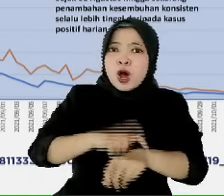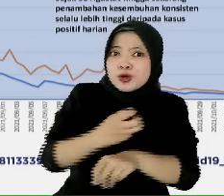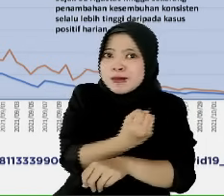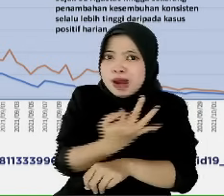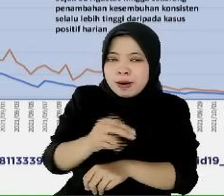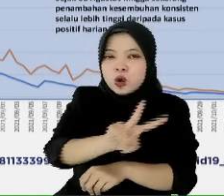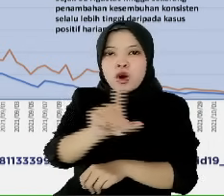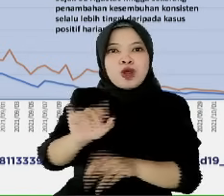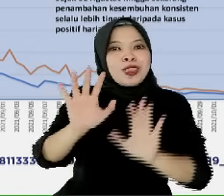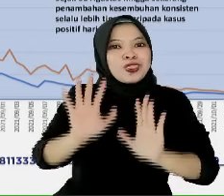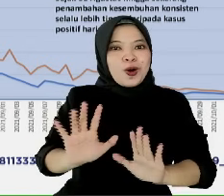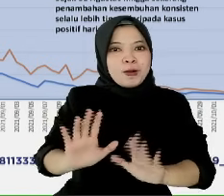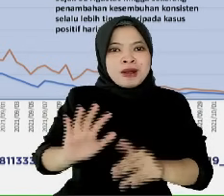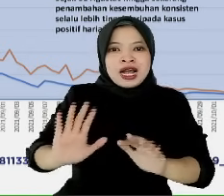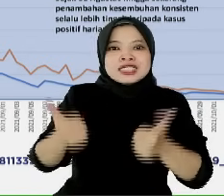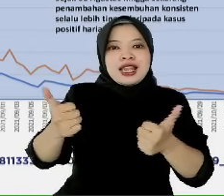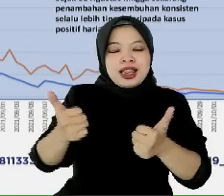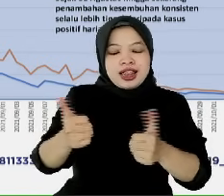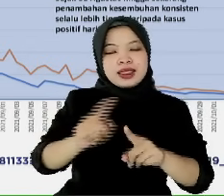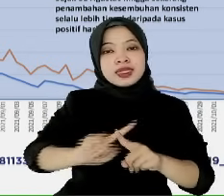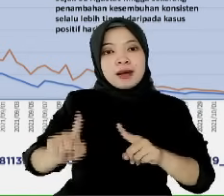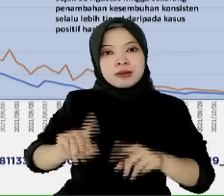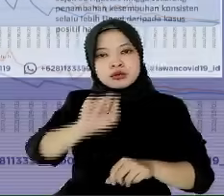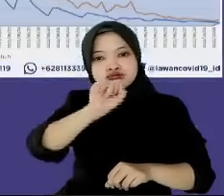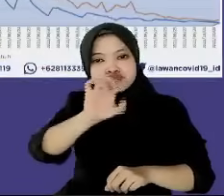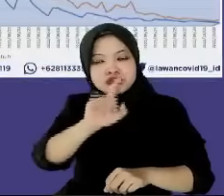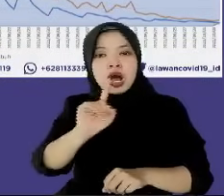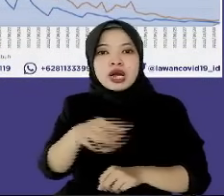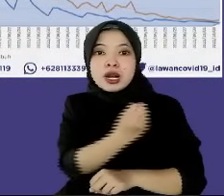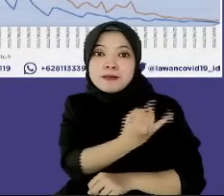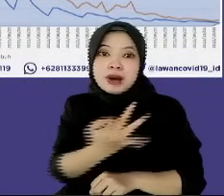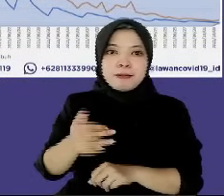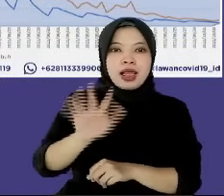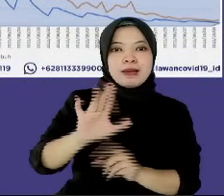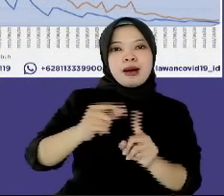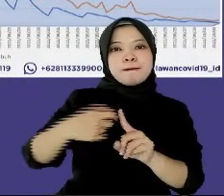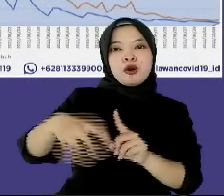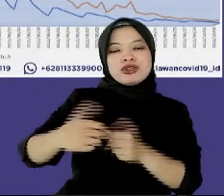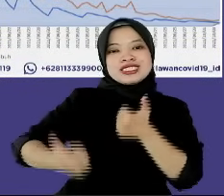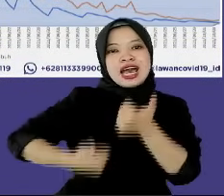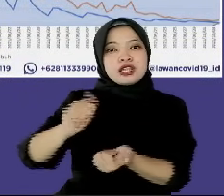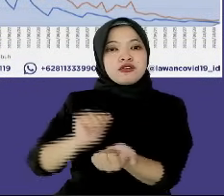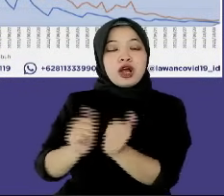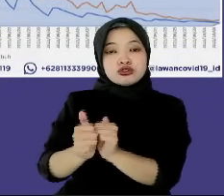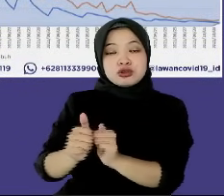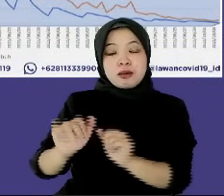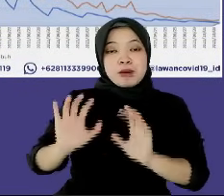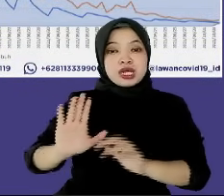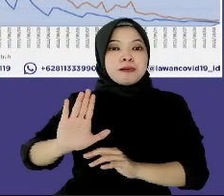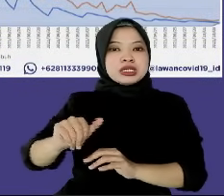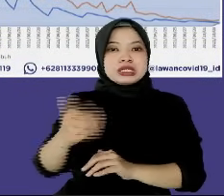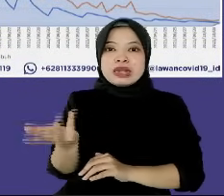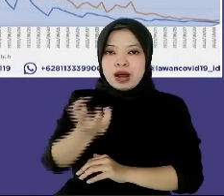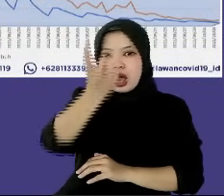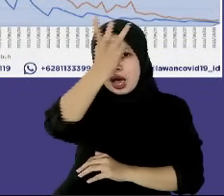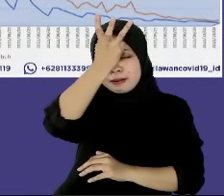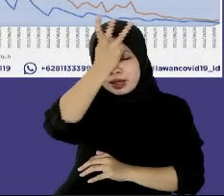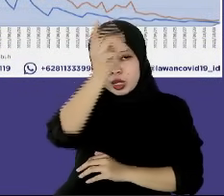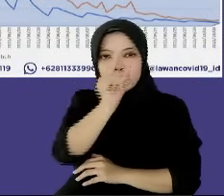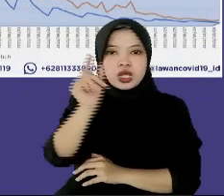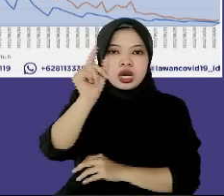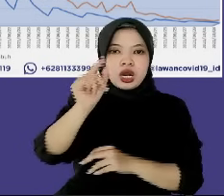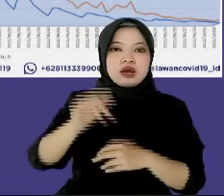saja. Namun, saya akan tetap menyampaikan 5 provinsi dengan kasus aktif yang masih tinggi, yaitu Kalimantan